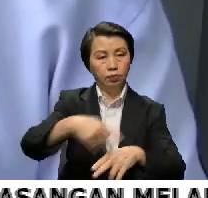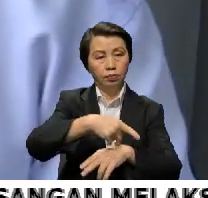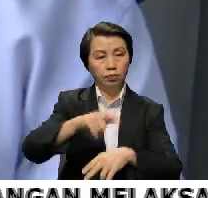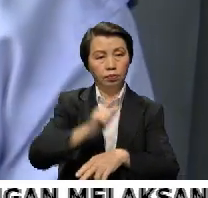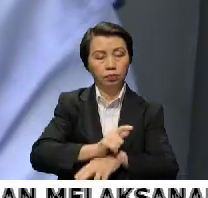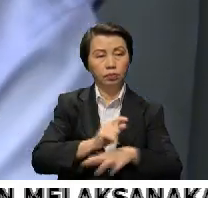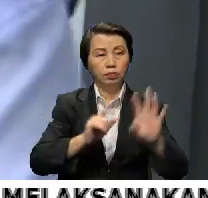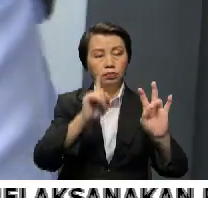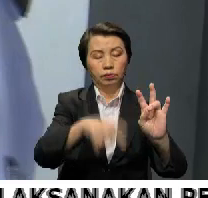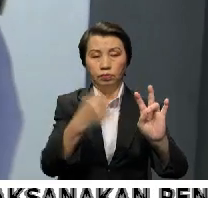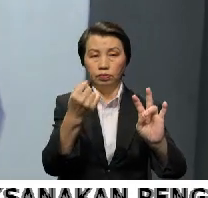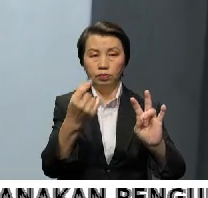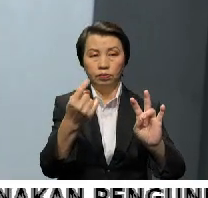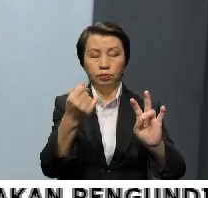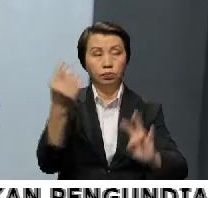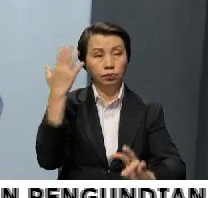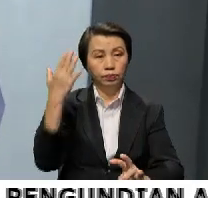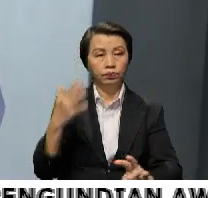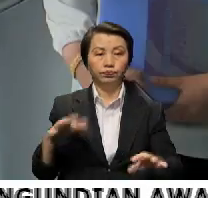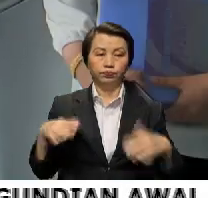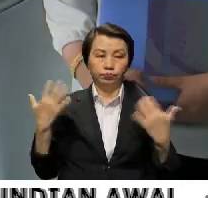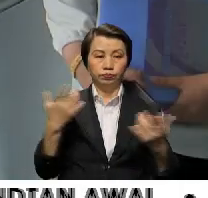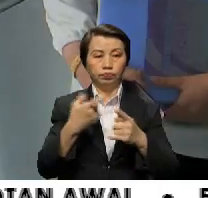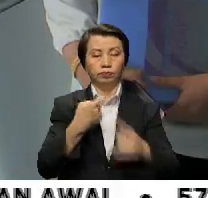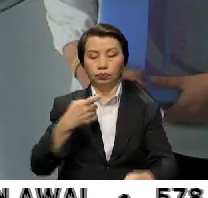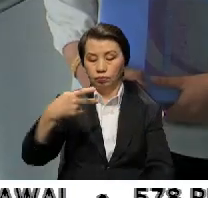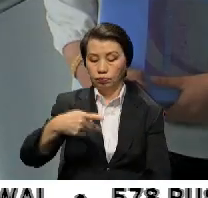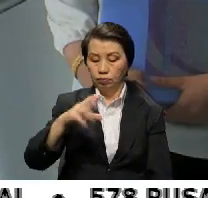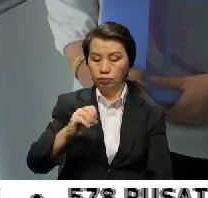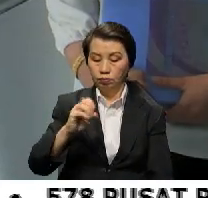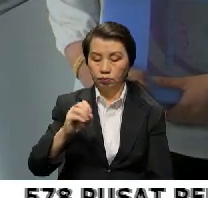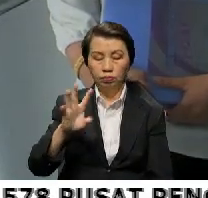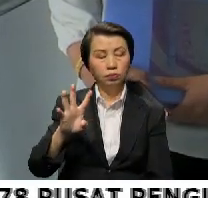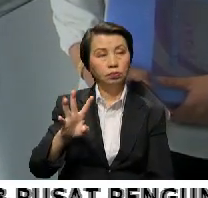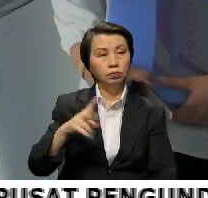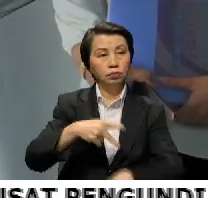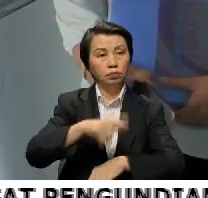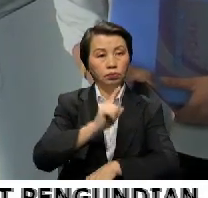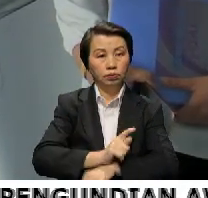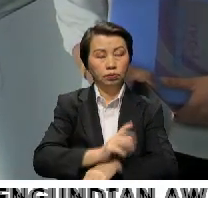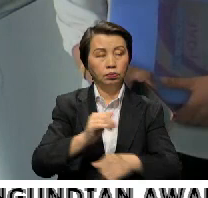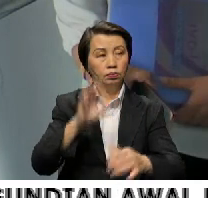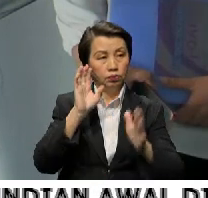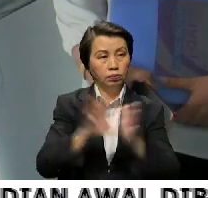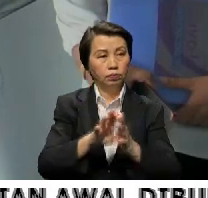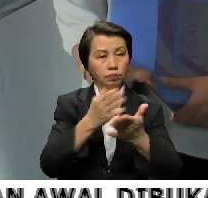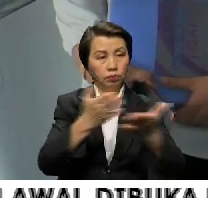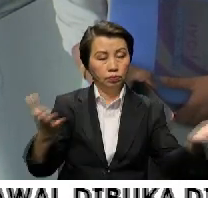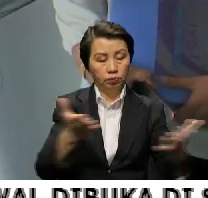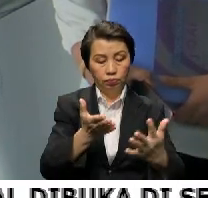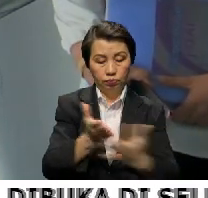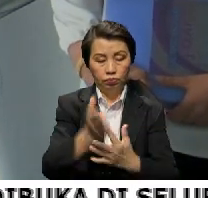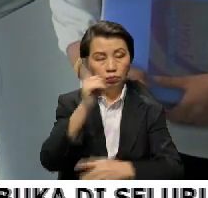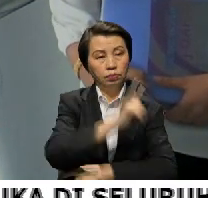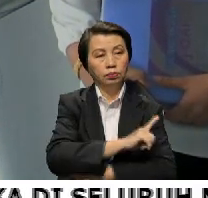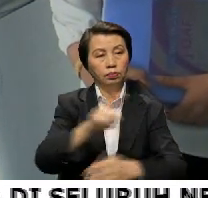bermula 7 November lalu. Setakat itu dahulu, langsung dari P004 Langkawi, dapat saya gambarkan kepada anda menerusi